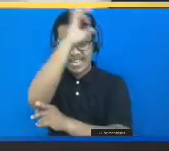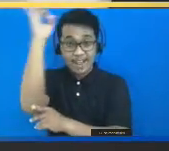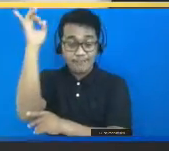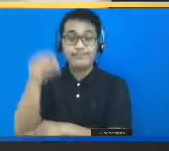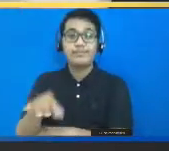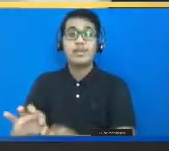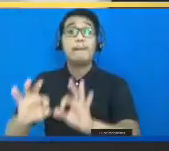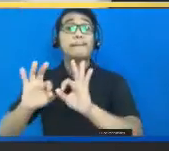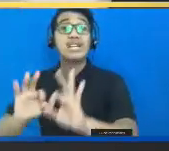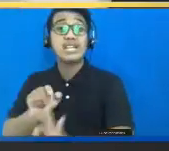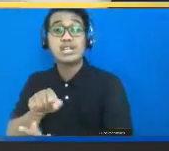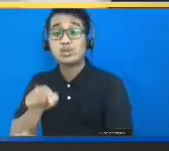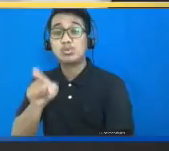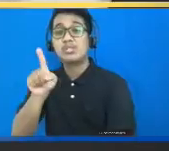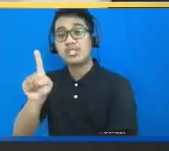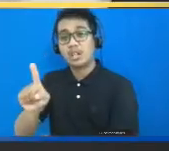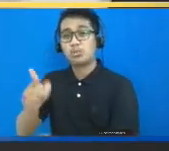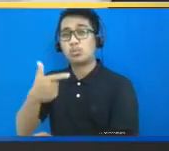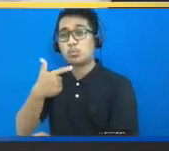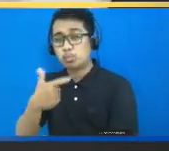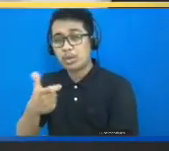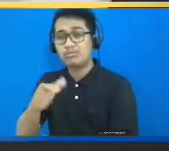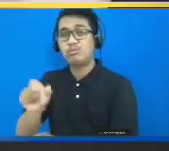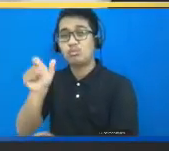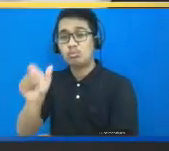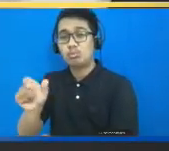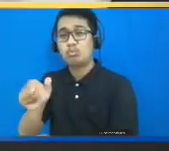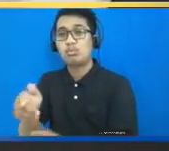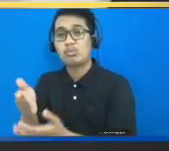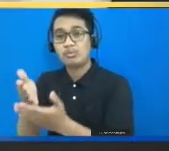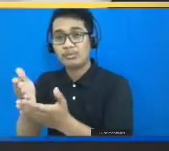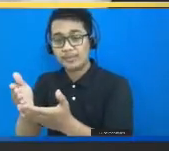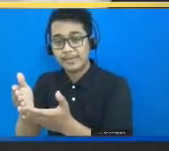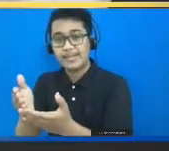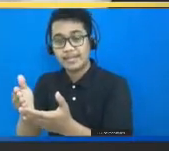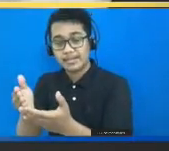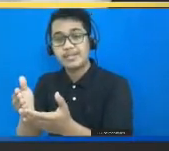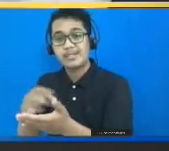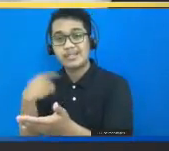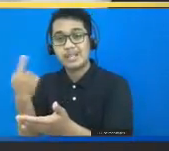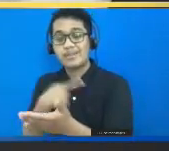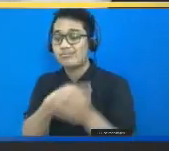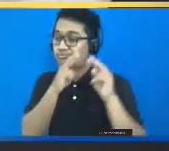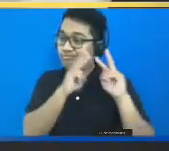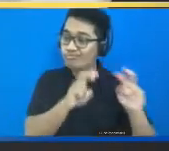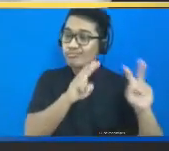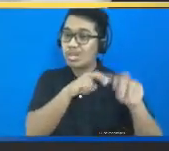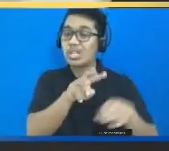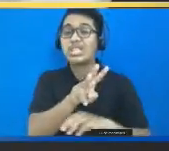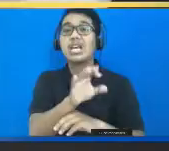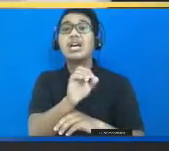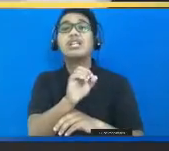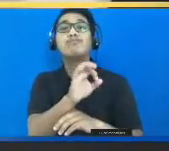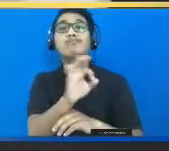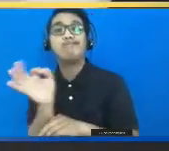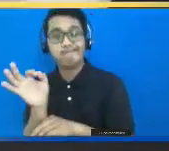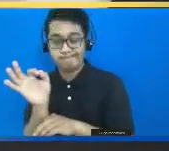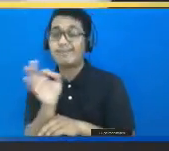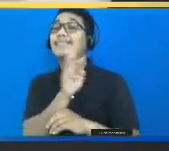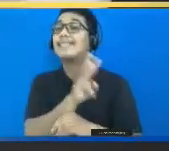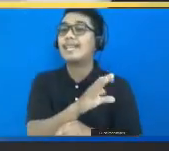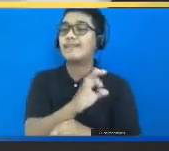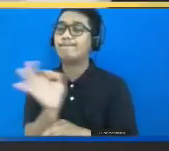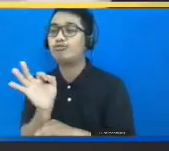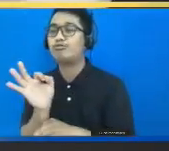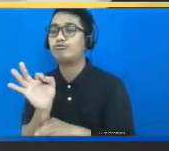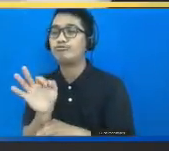salah satu poin yang diminta oleh pelaku dengan kita yang kepada besok sudah kita teguh pelaku gitu ya salah satu